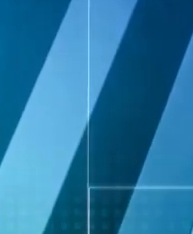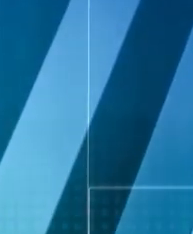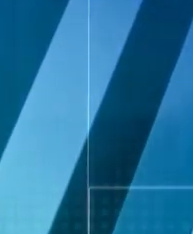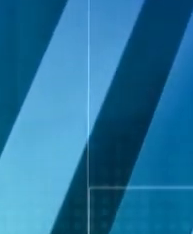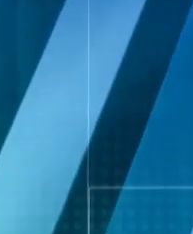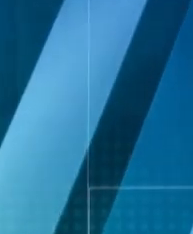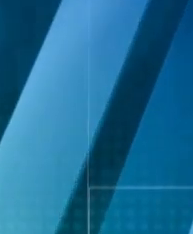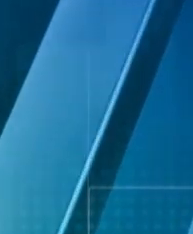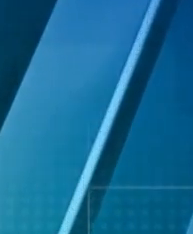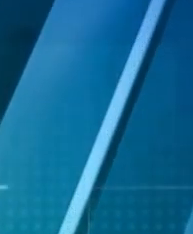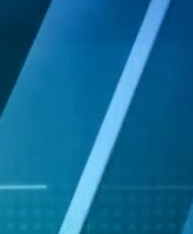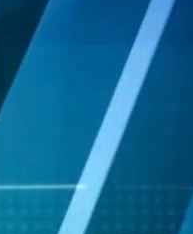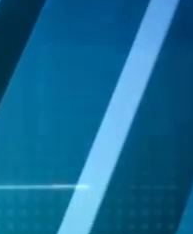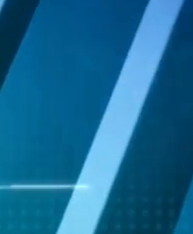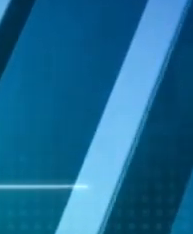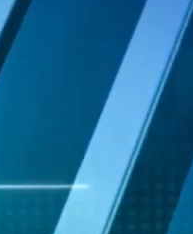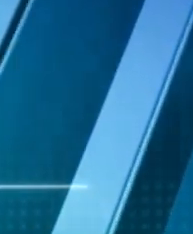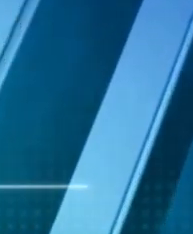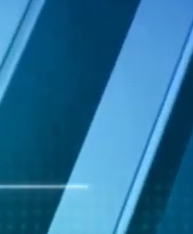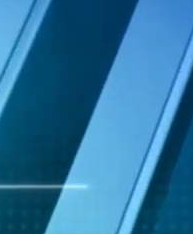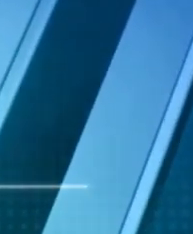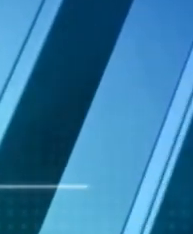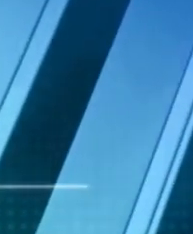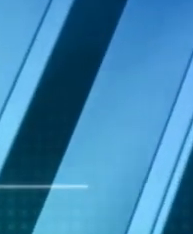МУЗЫКАЛЬНАЯ ЗАСТАВКА